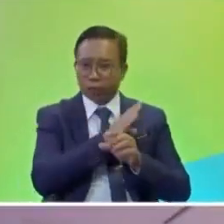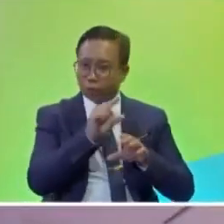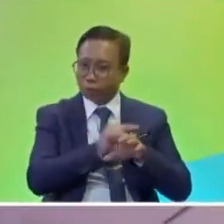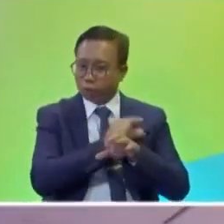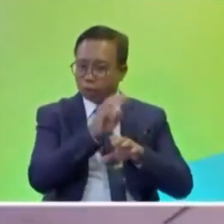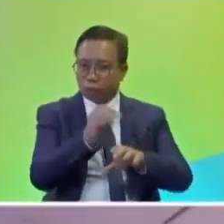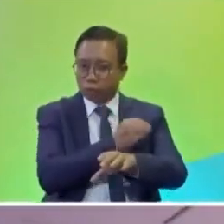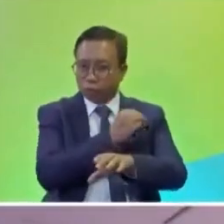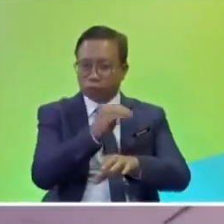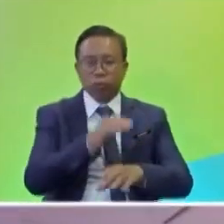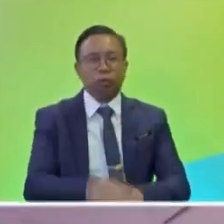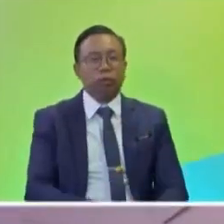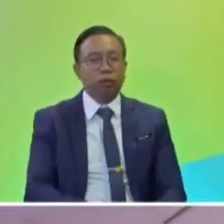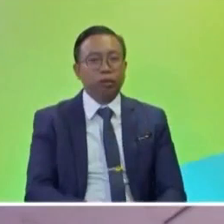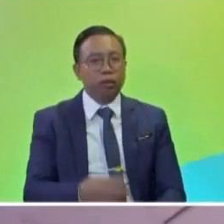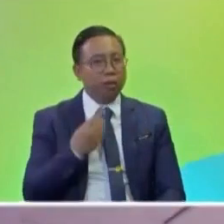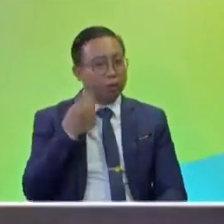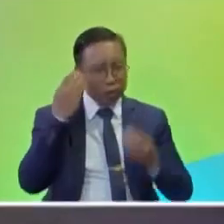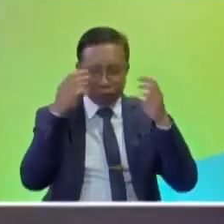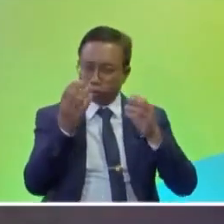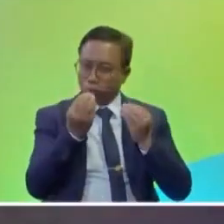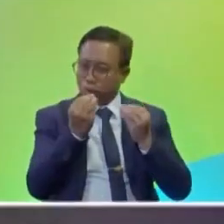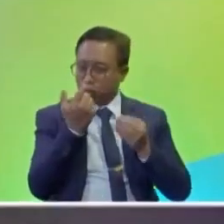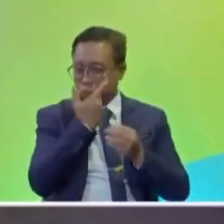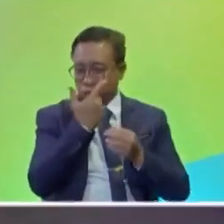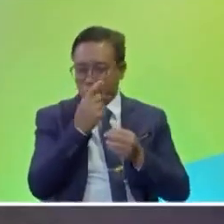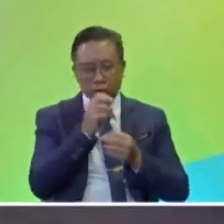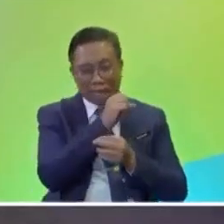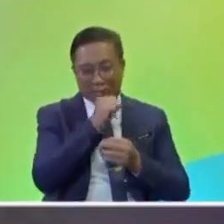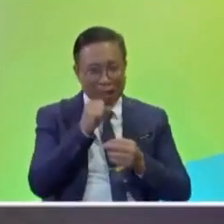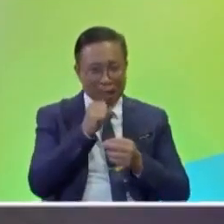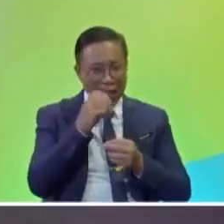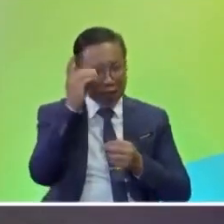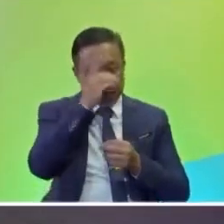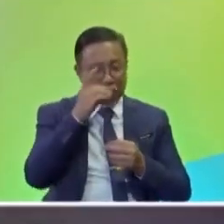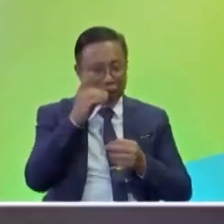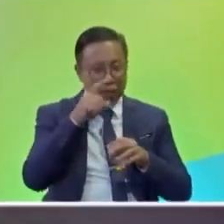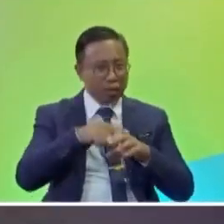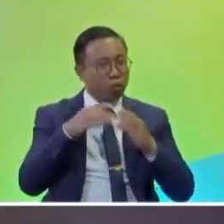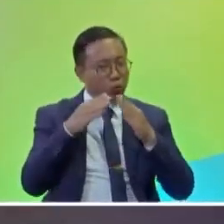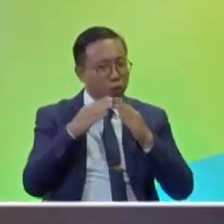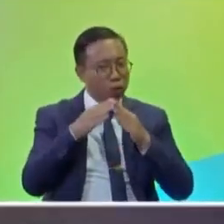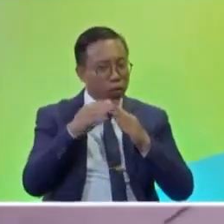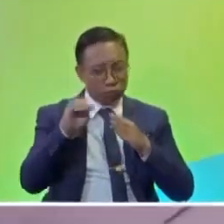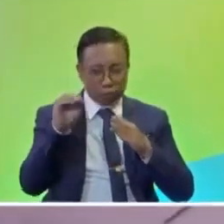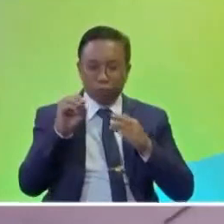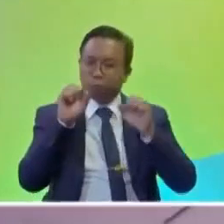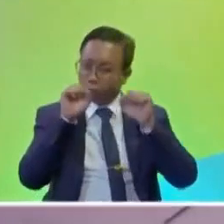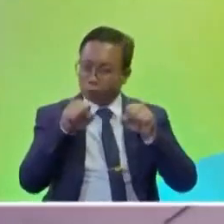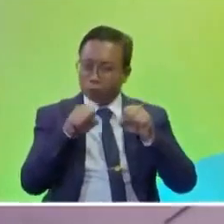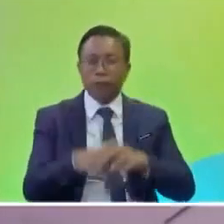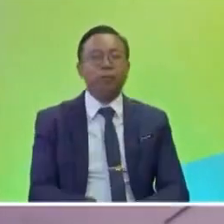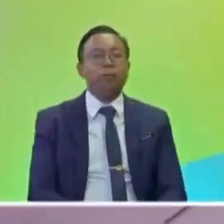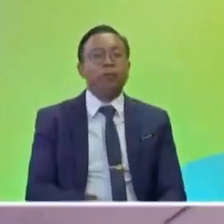muzik. Okay. Cikgu tak nak nyanyi, boleh? Boleh, kita dengar Bandin. Dengan murid-murid cikgu dekat rumah nyanyi. Okay. Cikgu tak nak